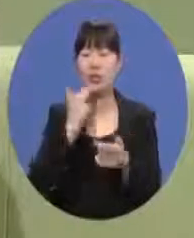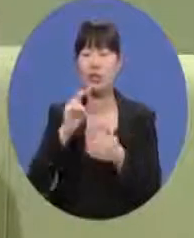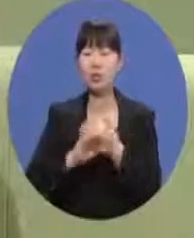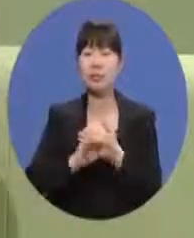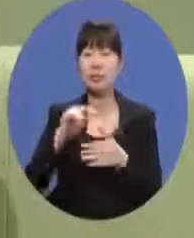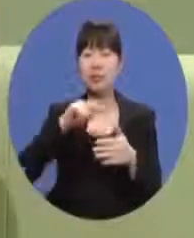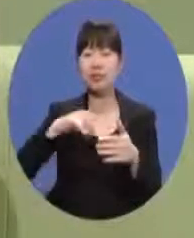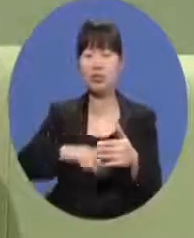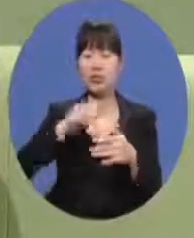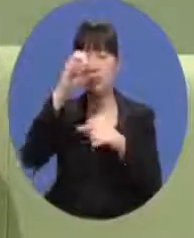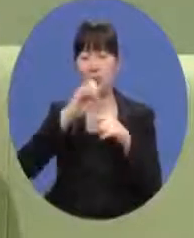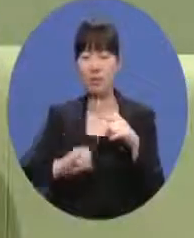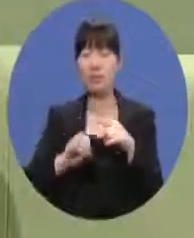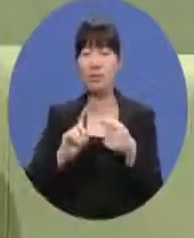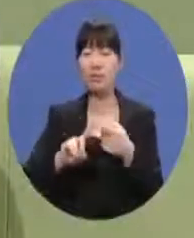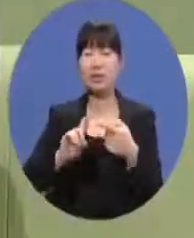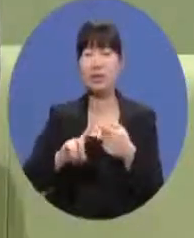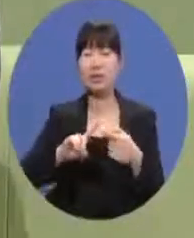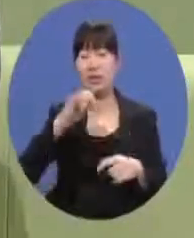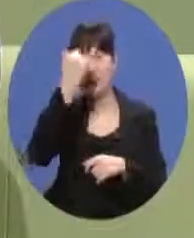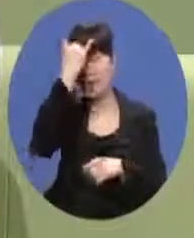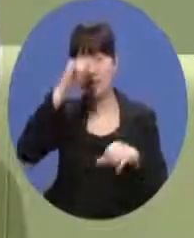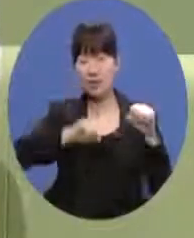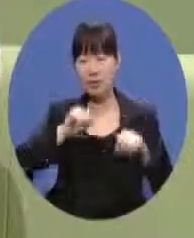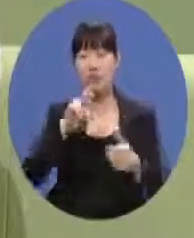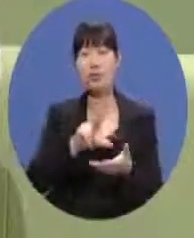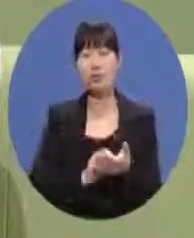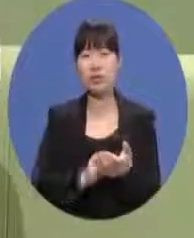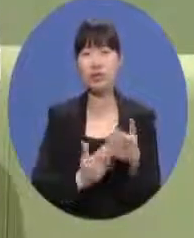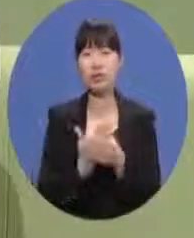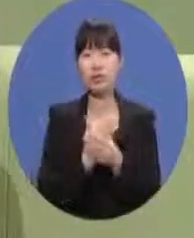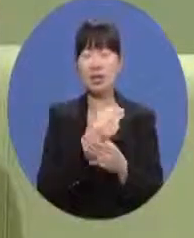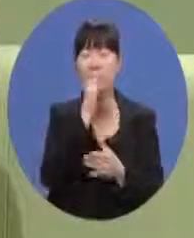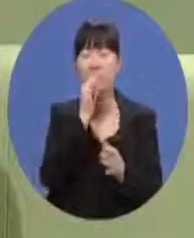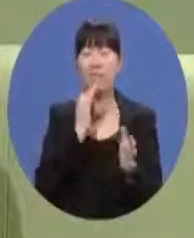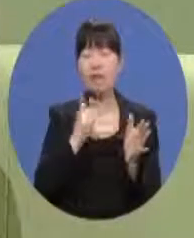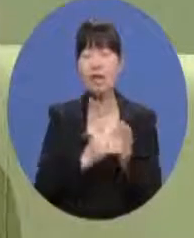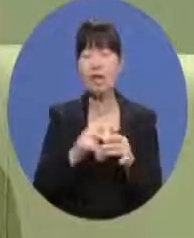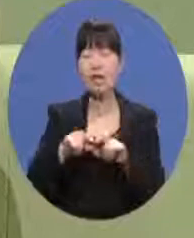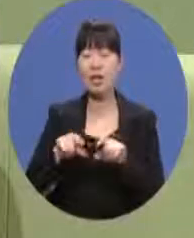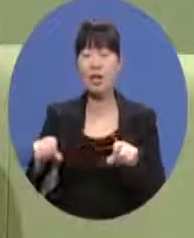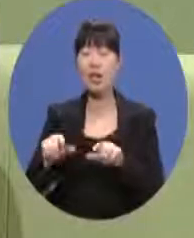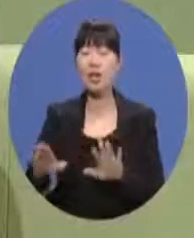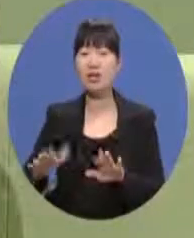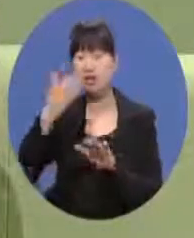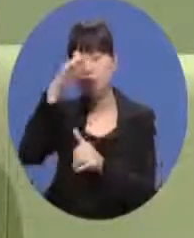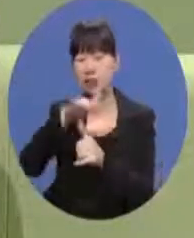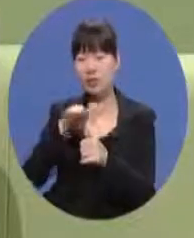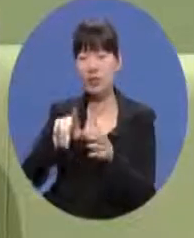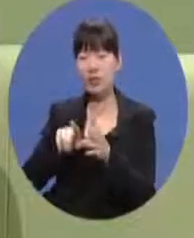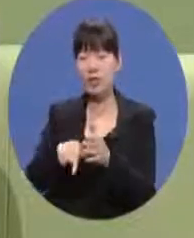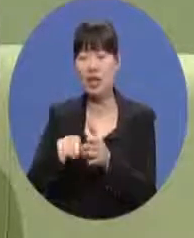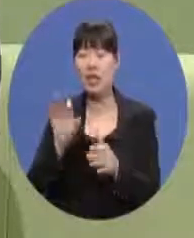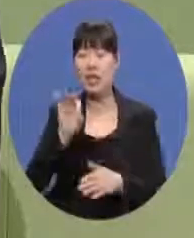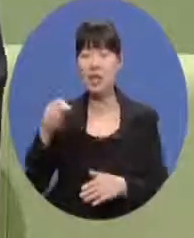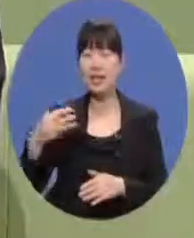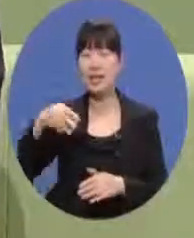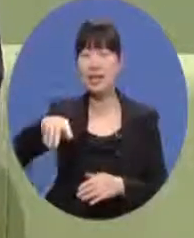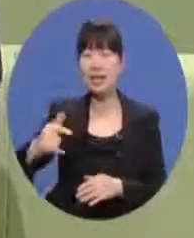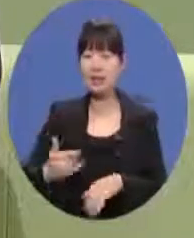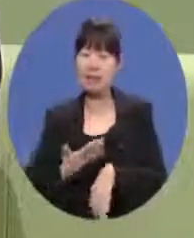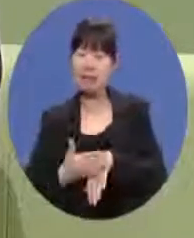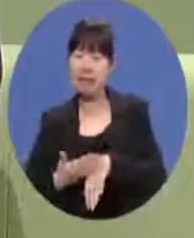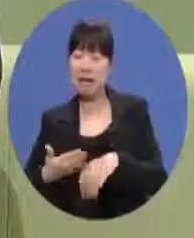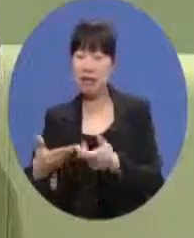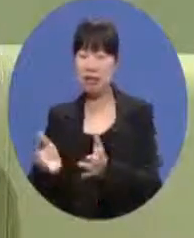몇 퍼센트는 이게 품행상의 문제를 가져오는 그런 문제가 되고요. 네. 그래서 이게 이제 일명 청소년기 들어가면 이제 일진, 짱 뭐 이런